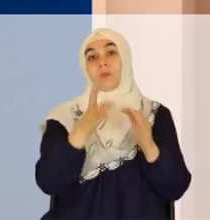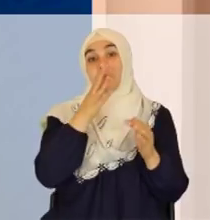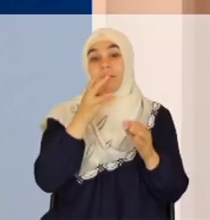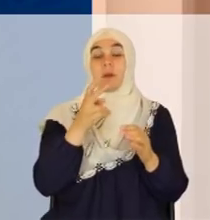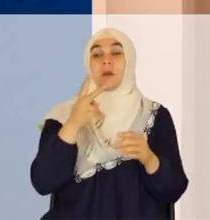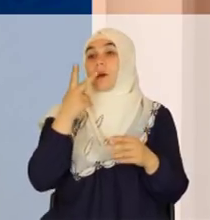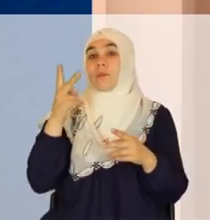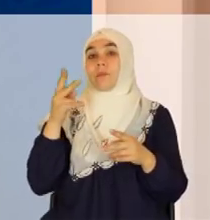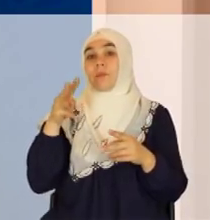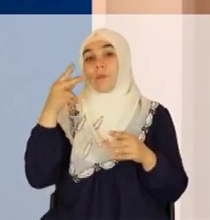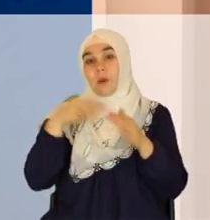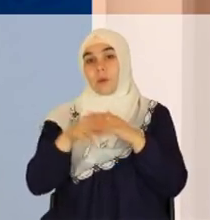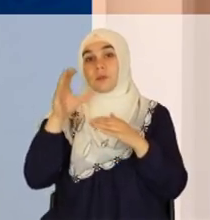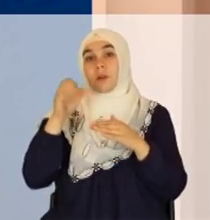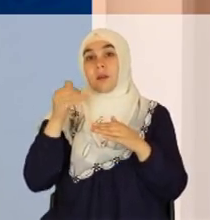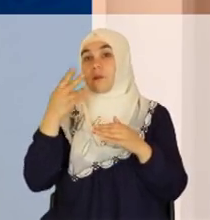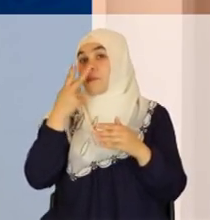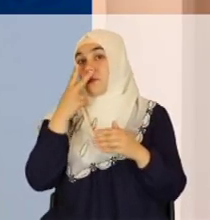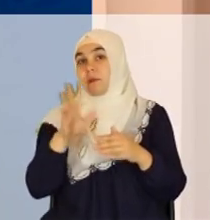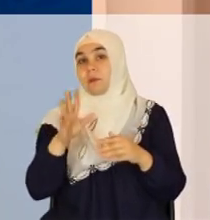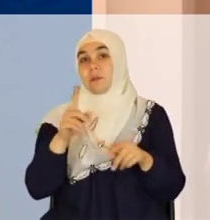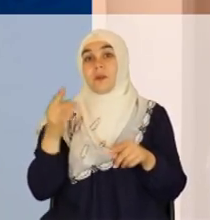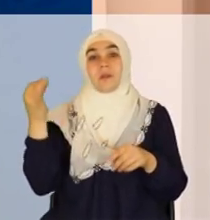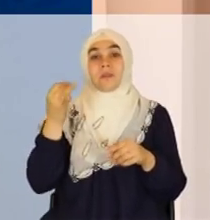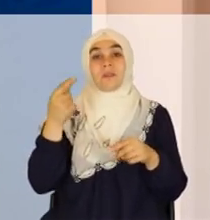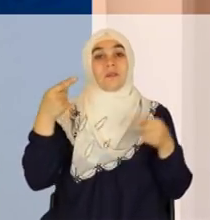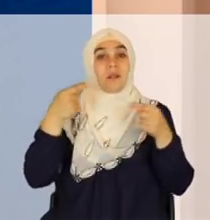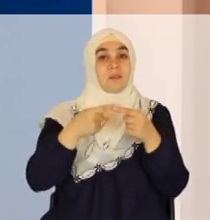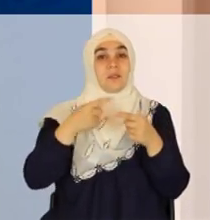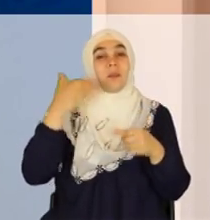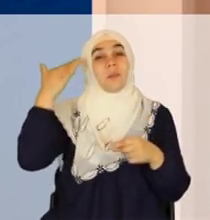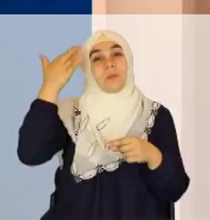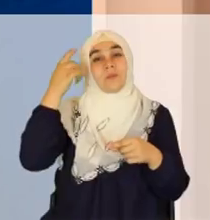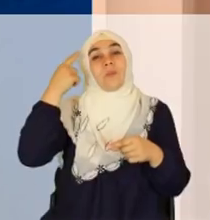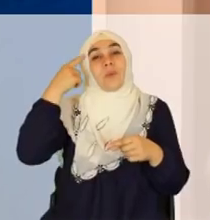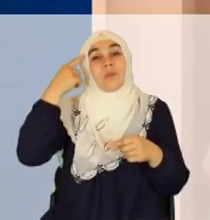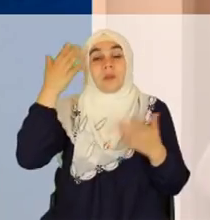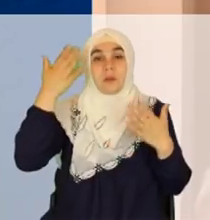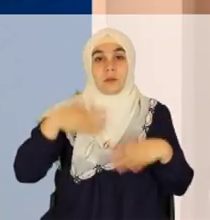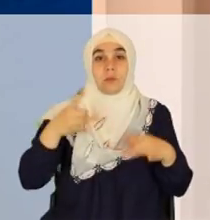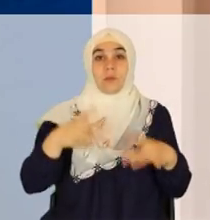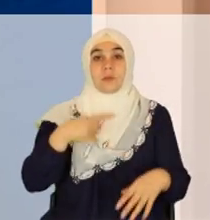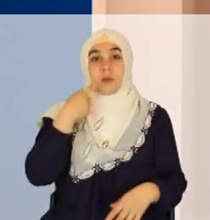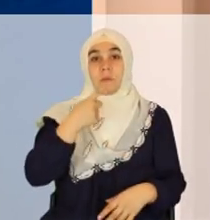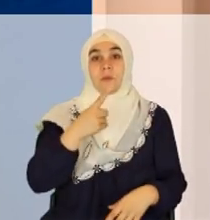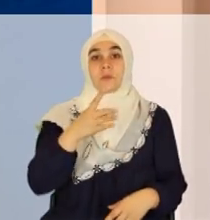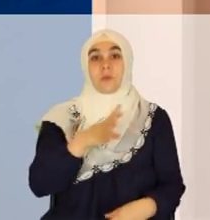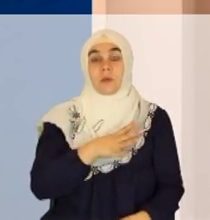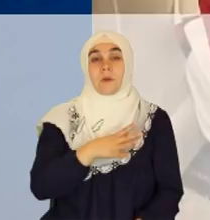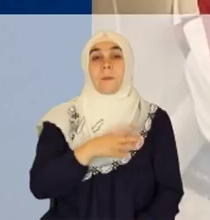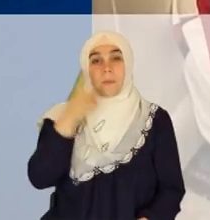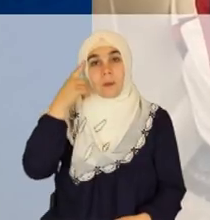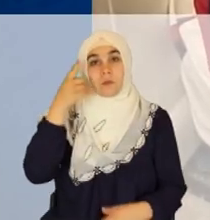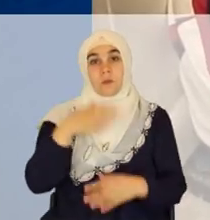ekan. Buni biror yerda rivoyati yo'q, aql bilan aytilgan gap. Shunaqa bo'lsa kerak degan ma'no.